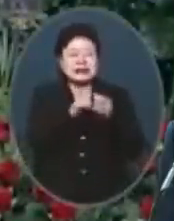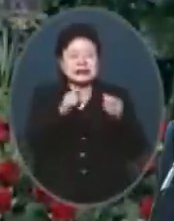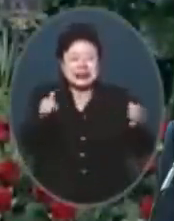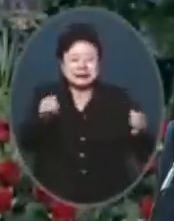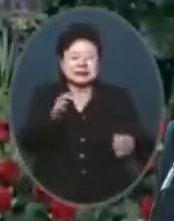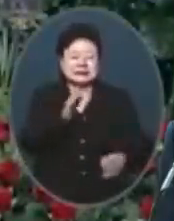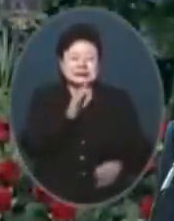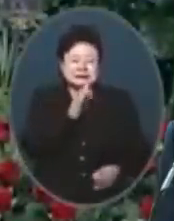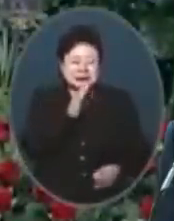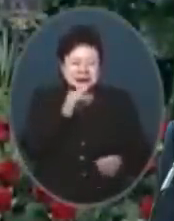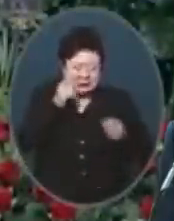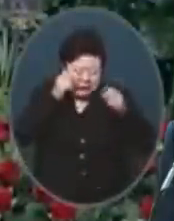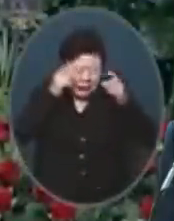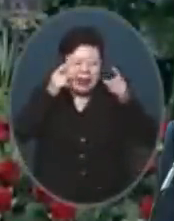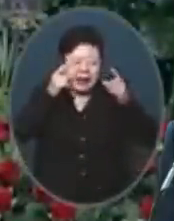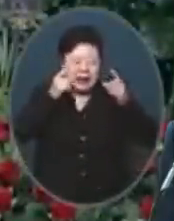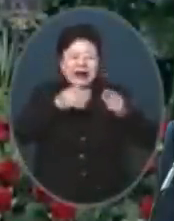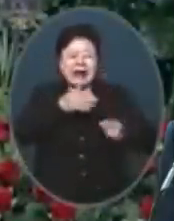하는 큰 깨달음은